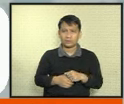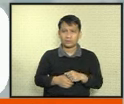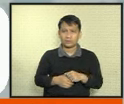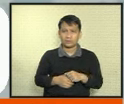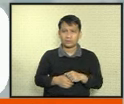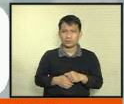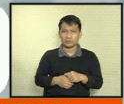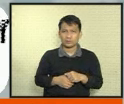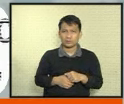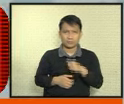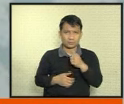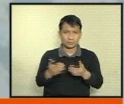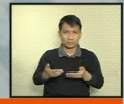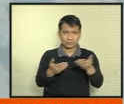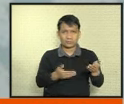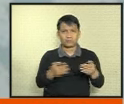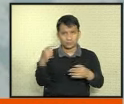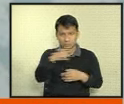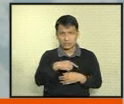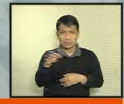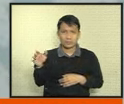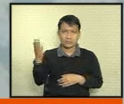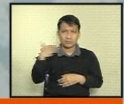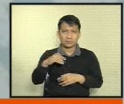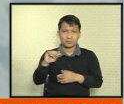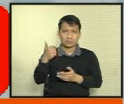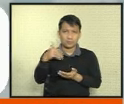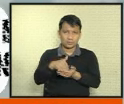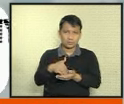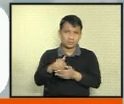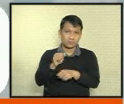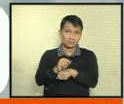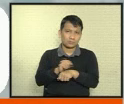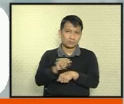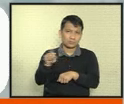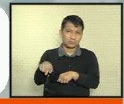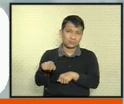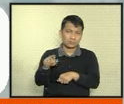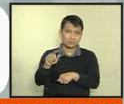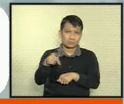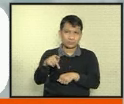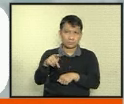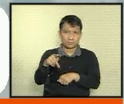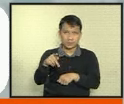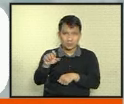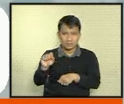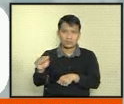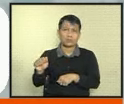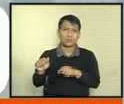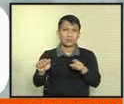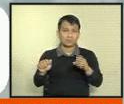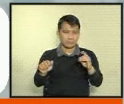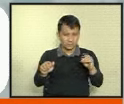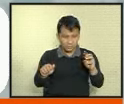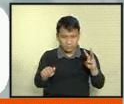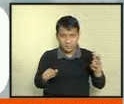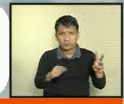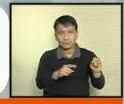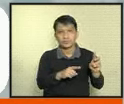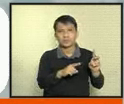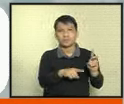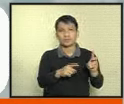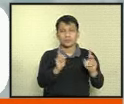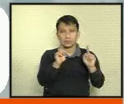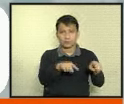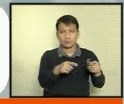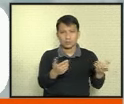Jeanette Aman Prenedi, pero niloko na rin kami ng 10,000 nagtatrabaho sa PSA, tsaka yung DSWD na yan na